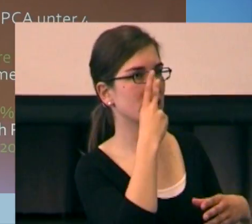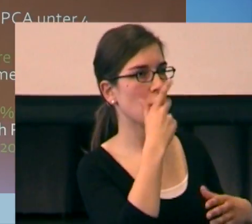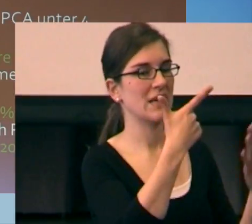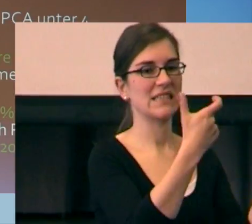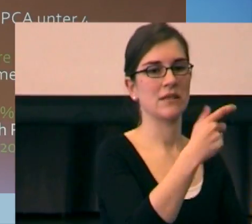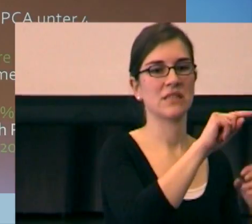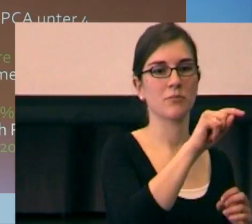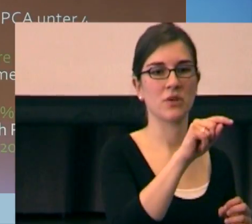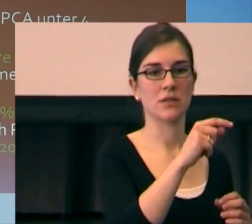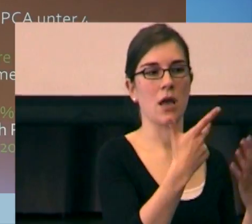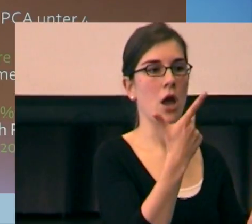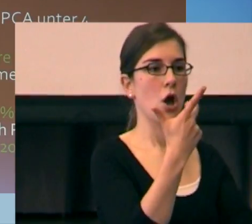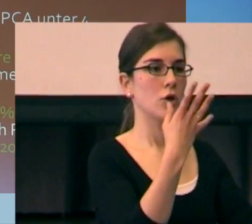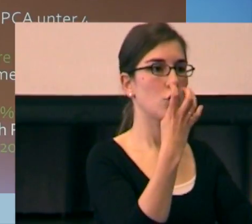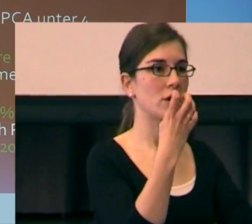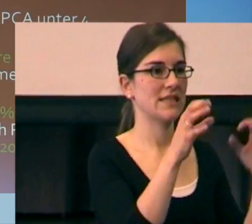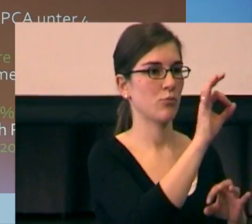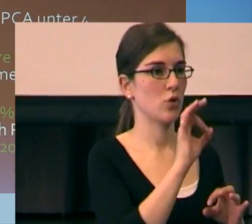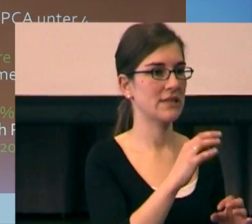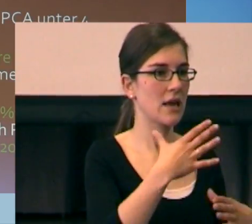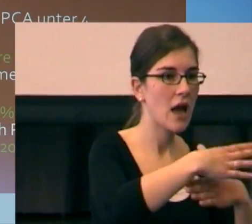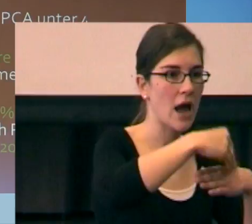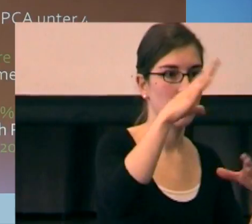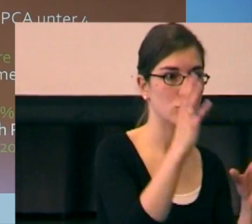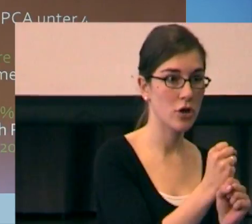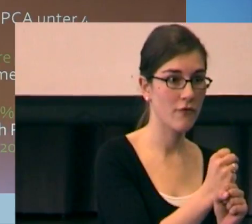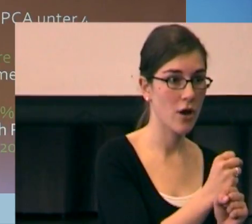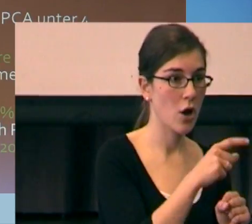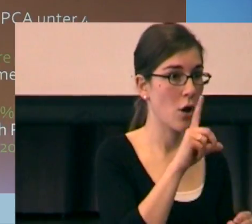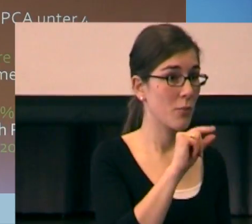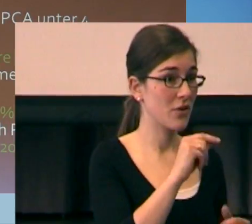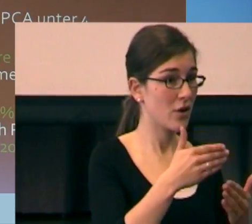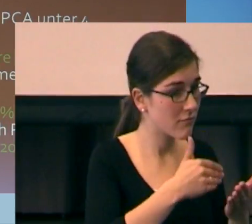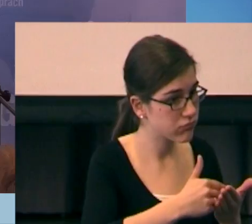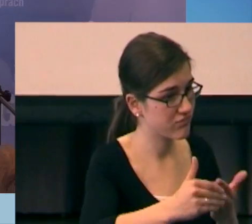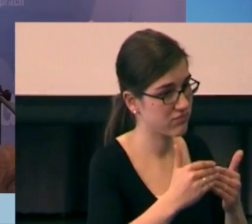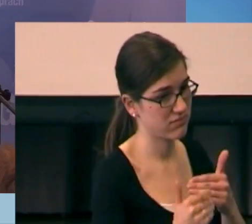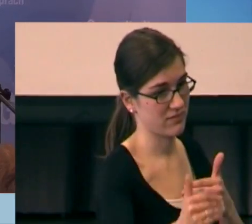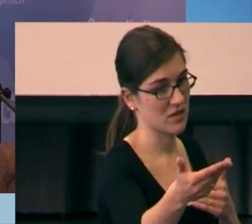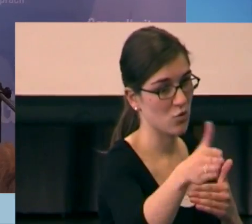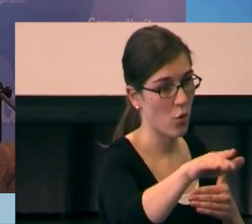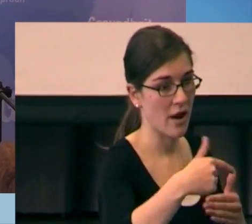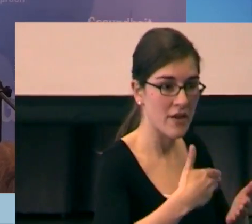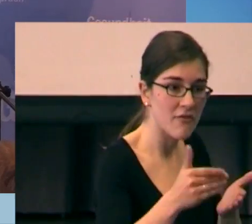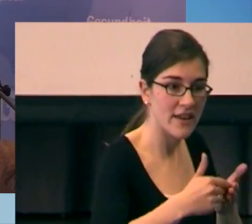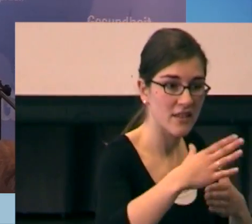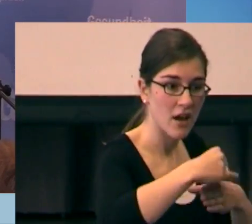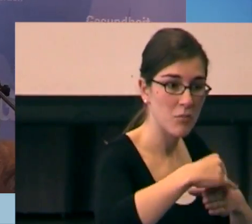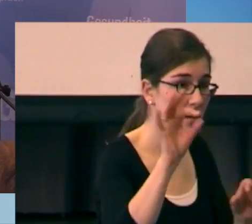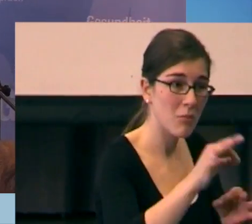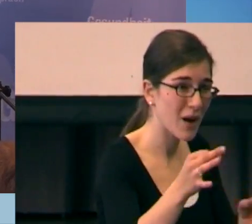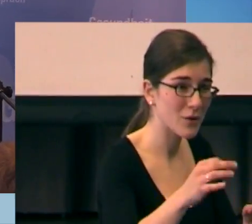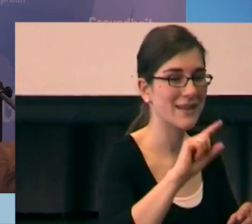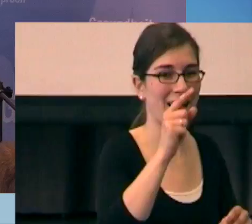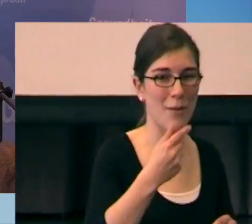Heilungsraten heißt, dass man keine zusätzliche weitere lebenslange Therapie machen muss. Bei der Tastuntersuchung sind